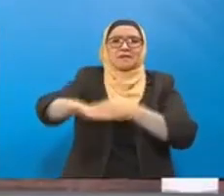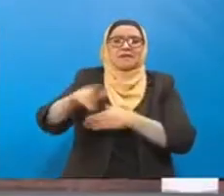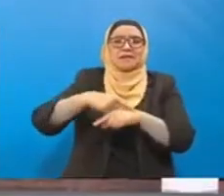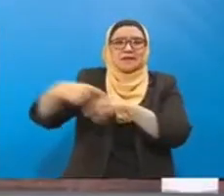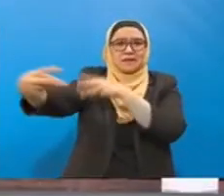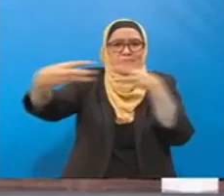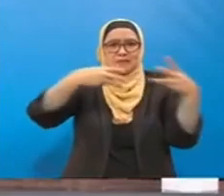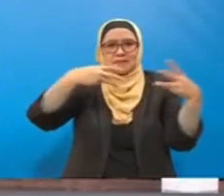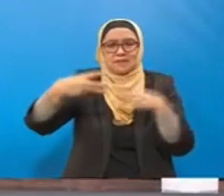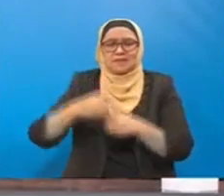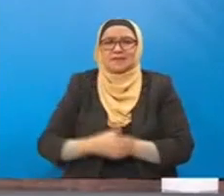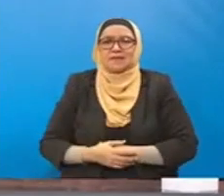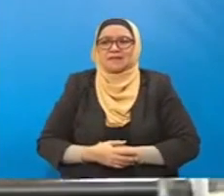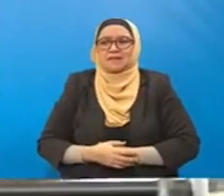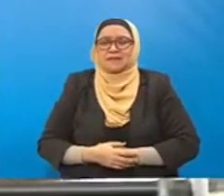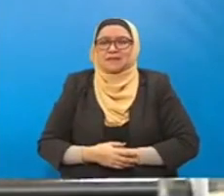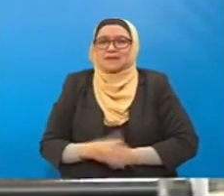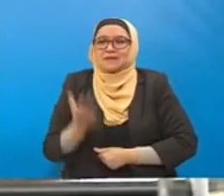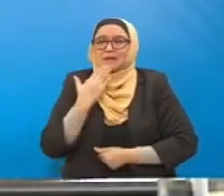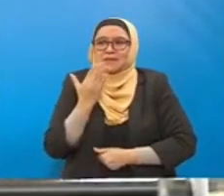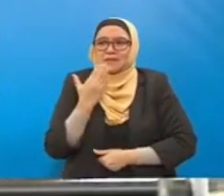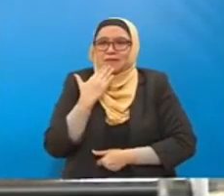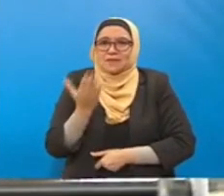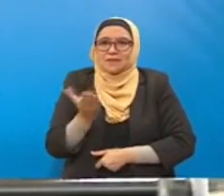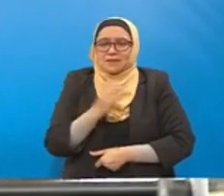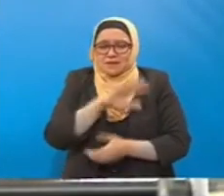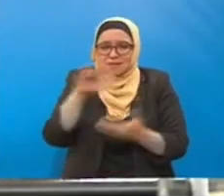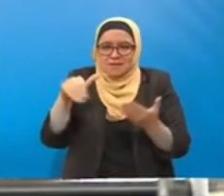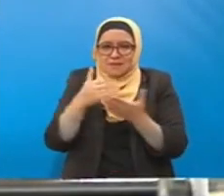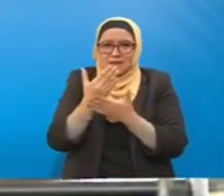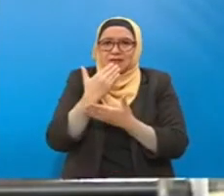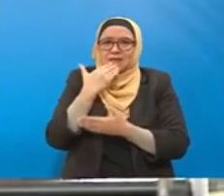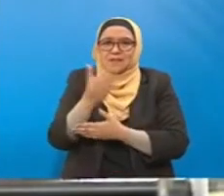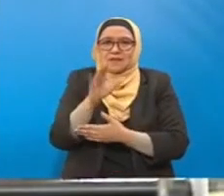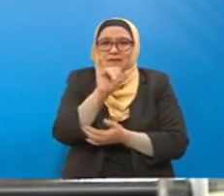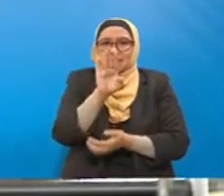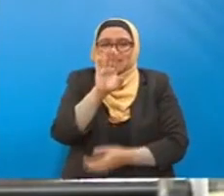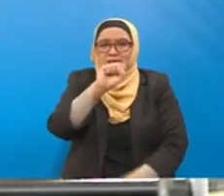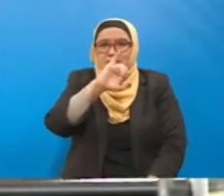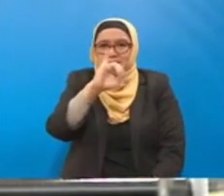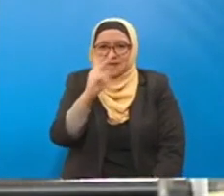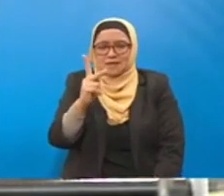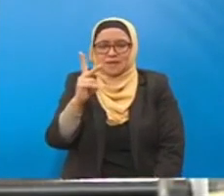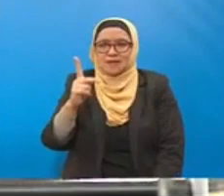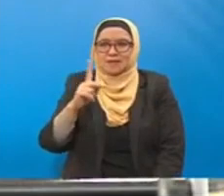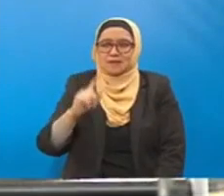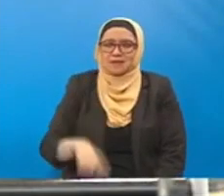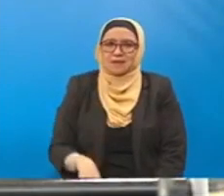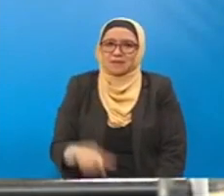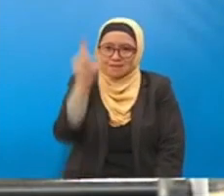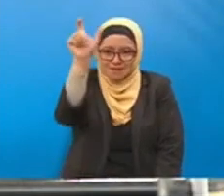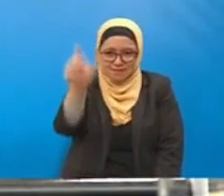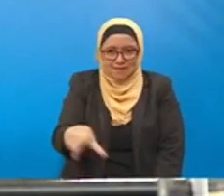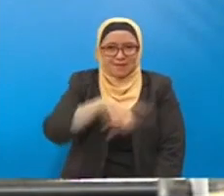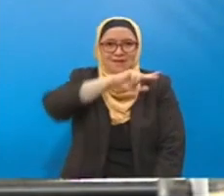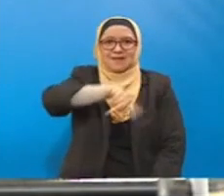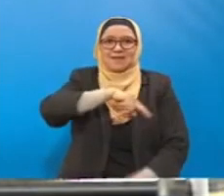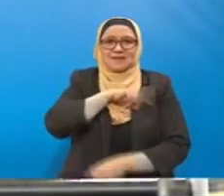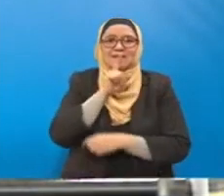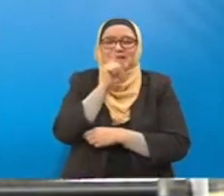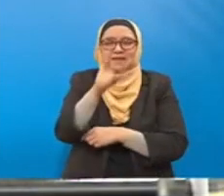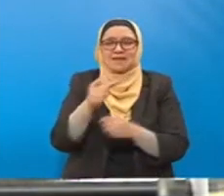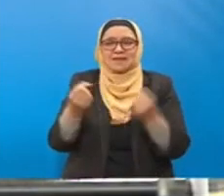mereka sehebat-hebatnya banget makasih yang hormat Sheikh yang secara pribadi pun Saya tahu banyak membuat kerja-kerja